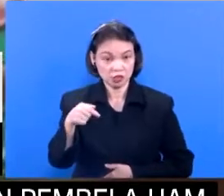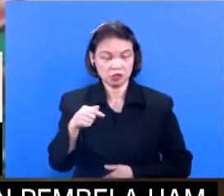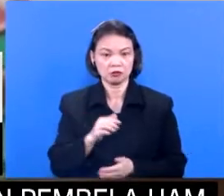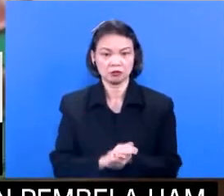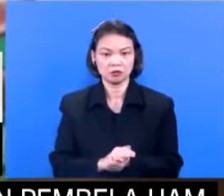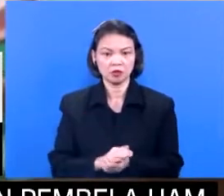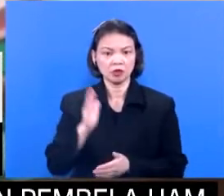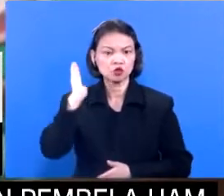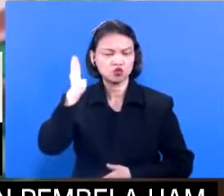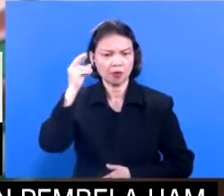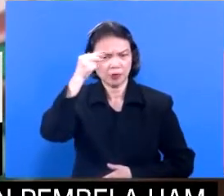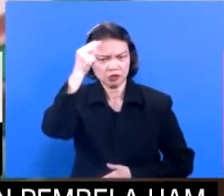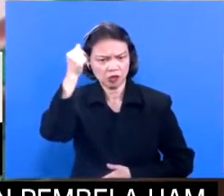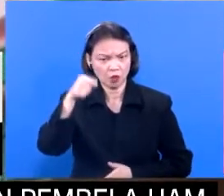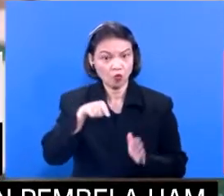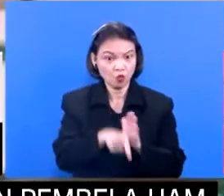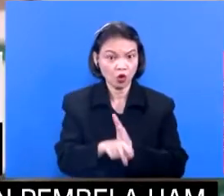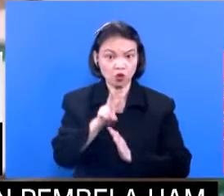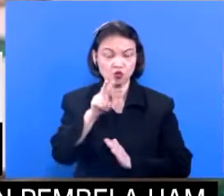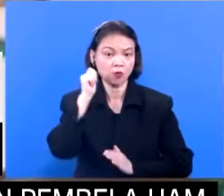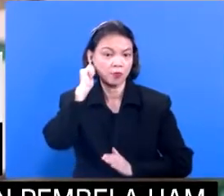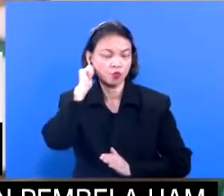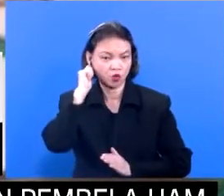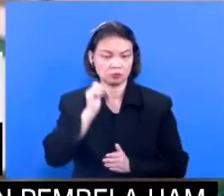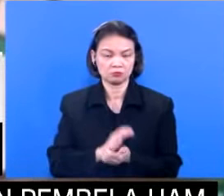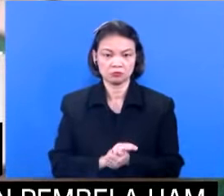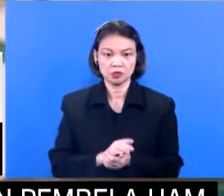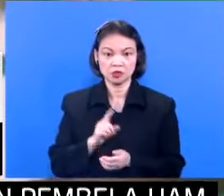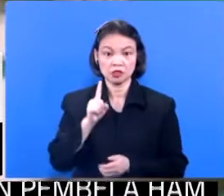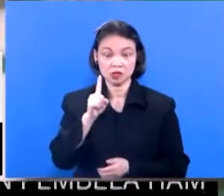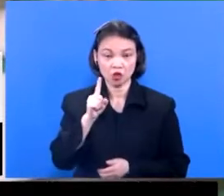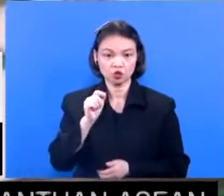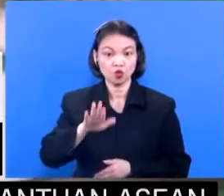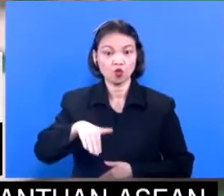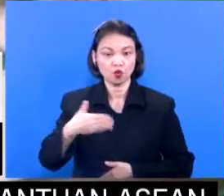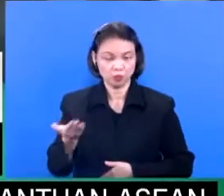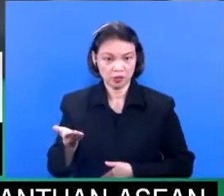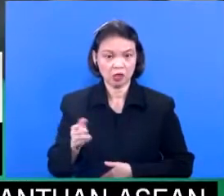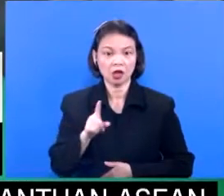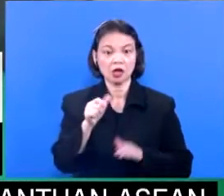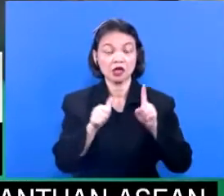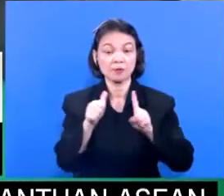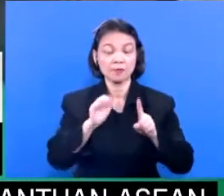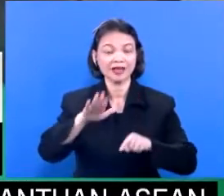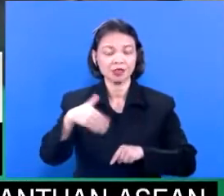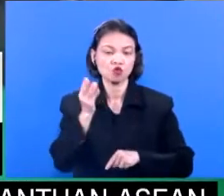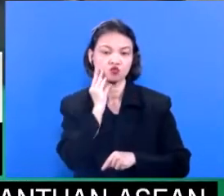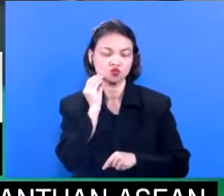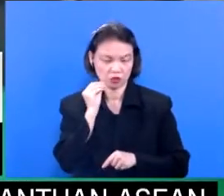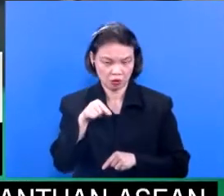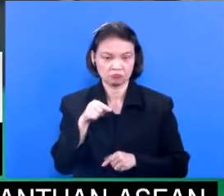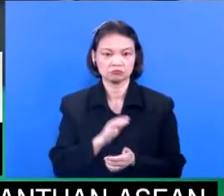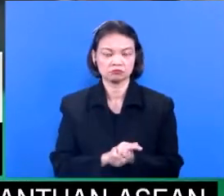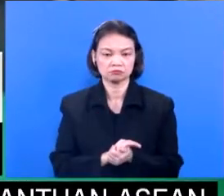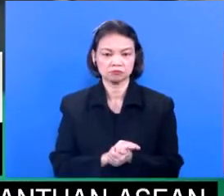telah merencanakan pembunuhan dua wanita yang salah satu diantaranya masih berusia 16 tahun. Bukan hanya itu, hal